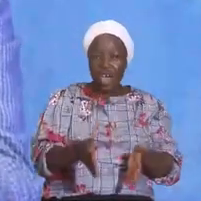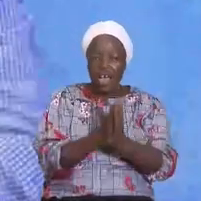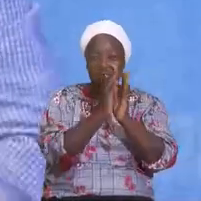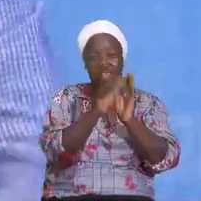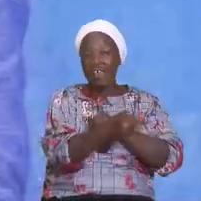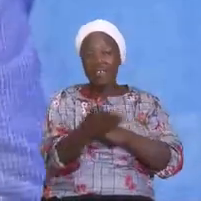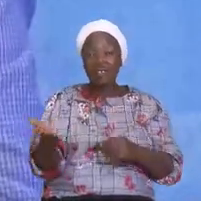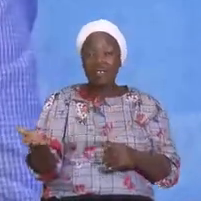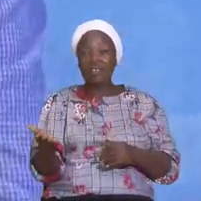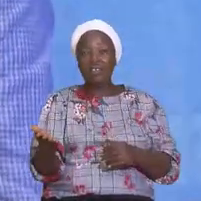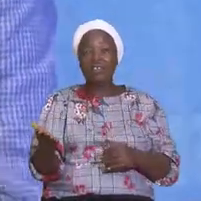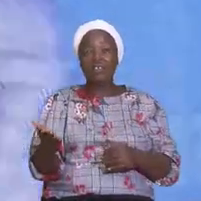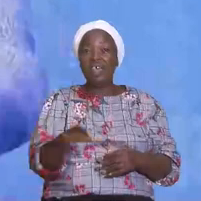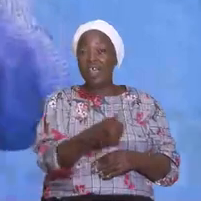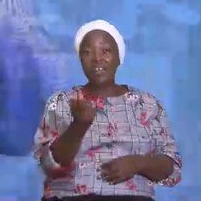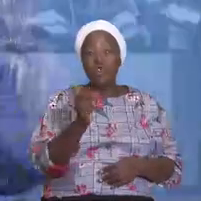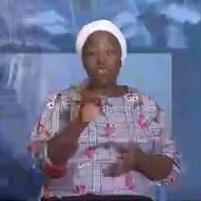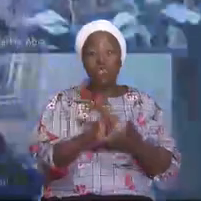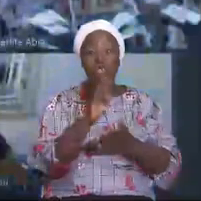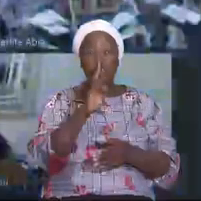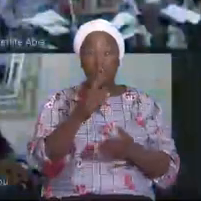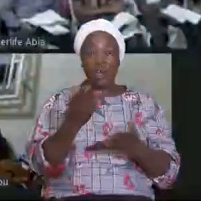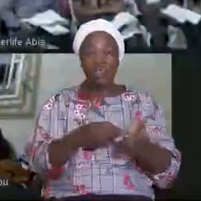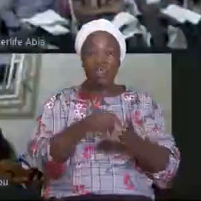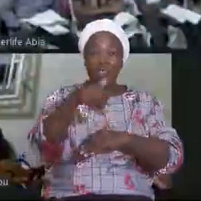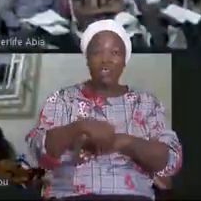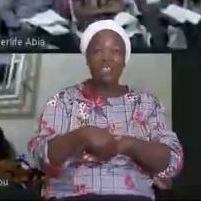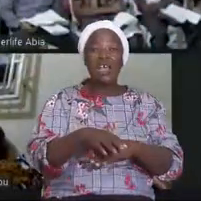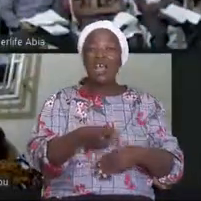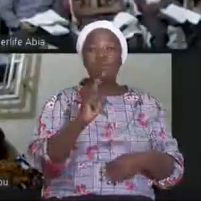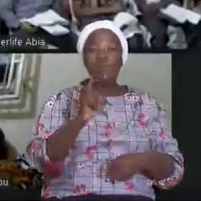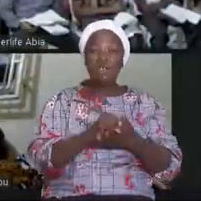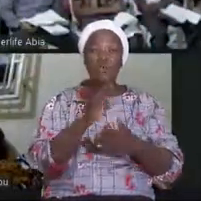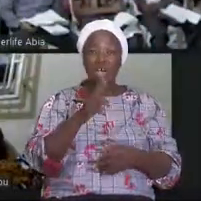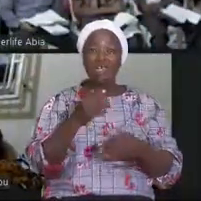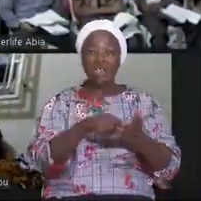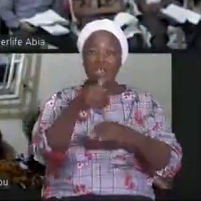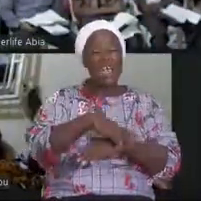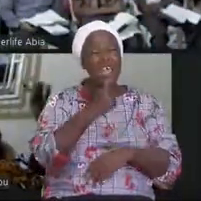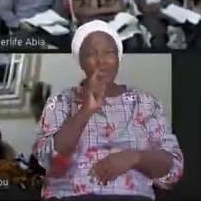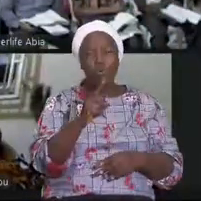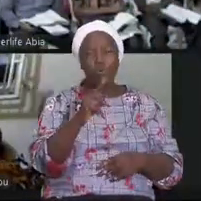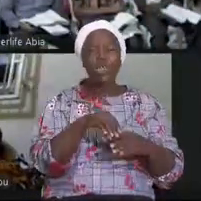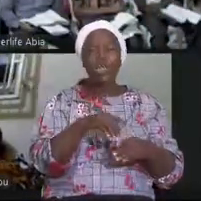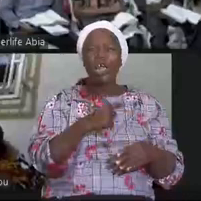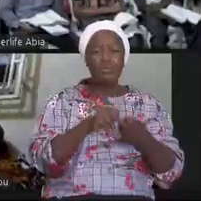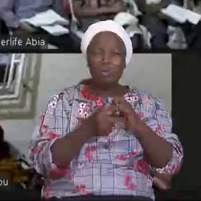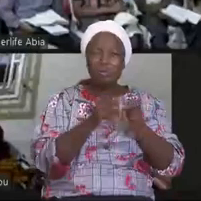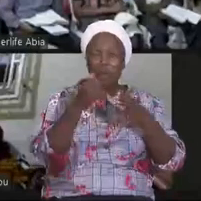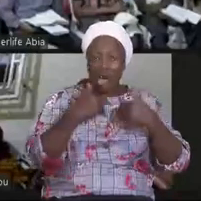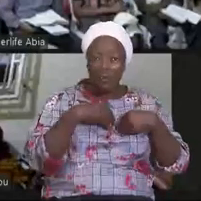quelque chose ce soir, si vous demandez quelque chose, partout où vous êtes